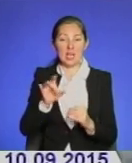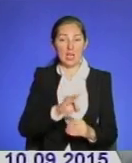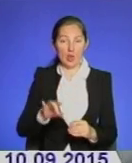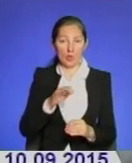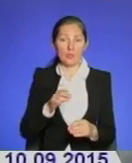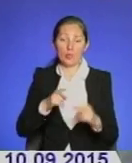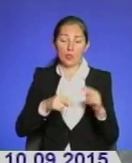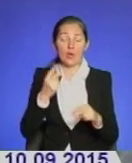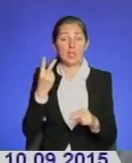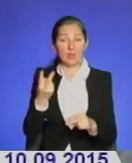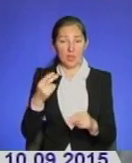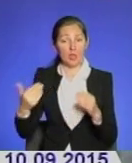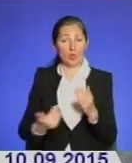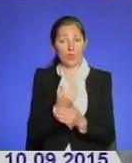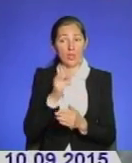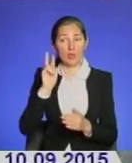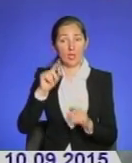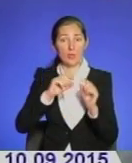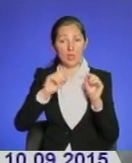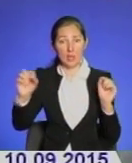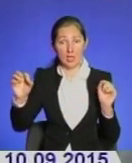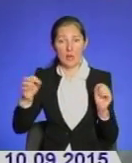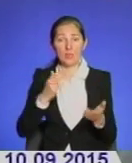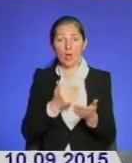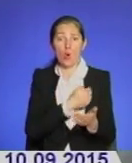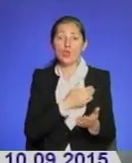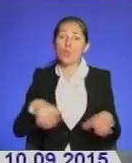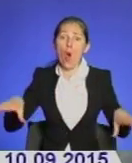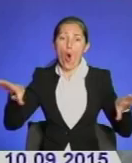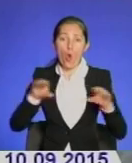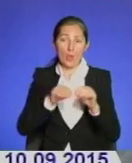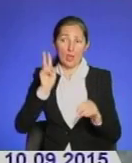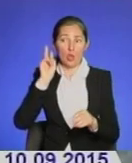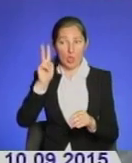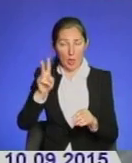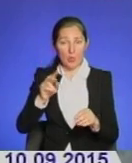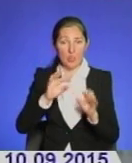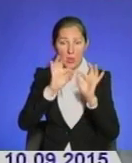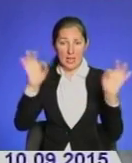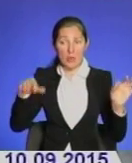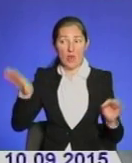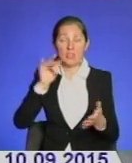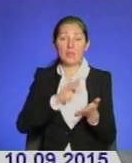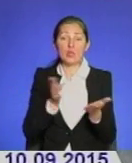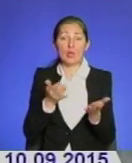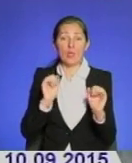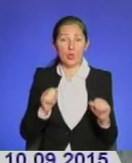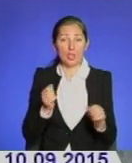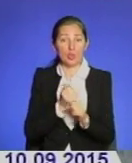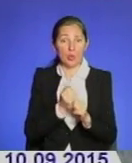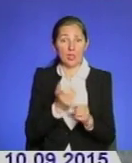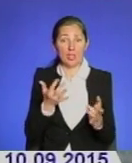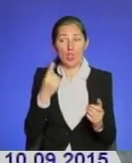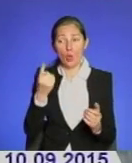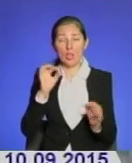тролейбусними лініями практично все місто там, де це можливо зробити. Тому ще одна тролейбусна лінія з'явиться цього року на